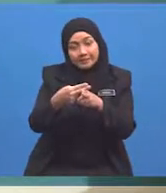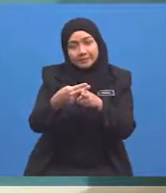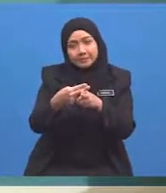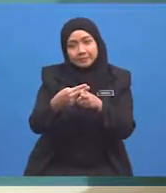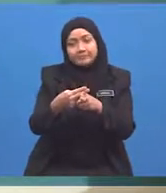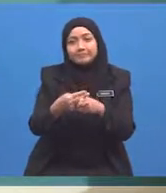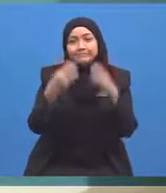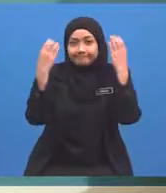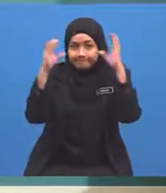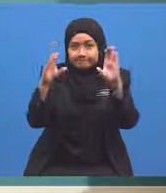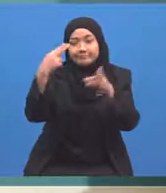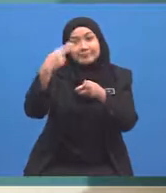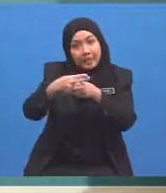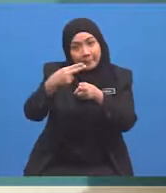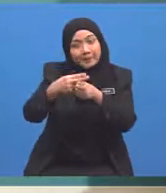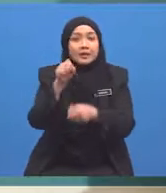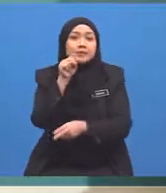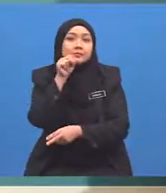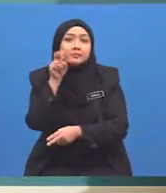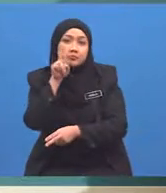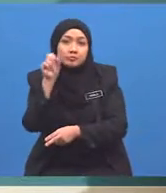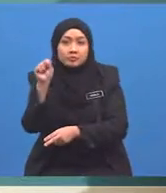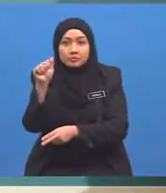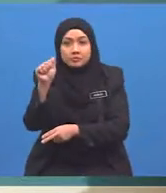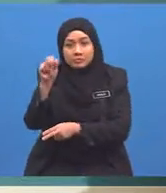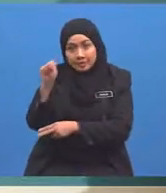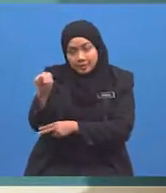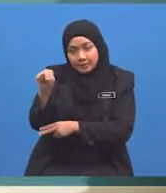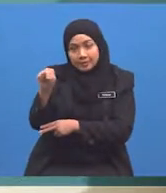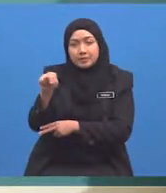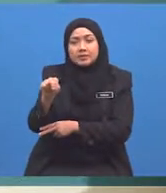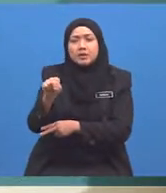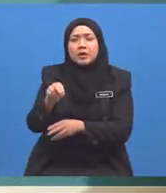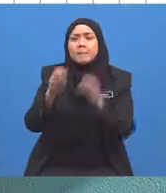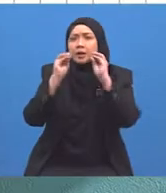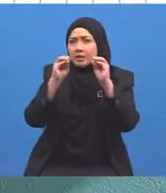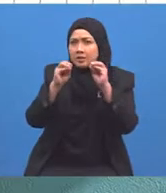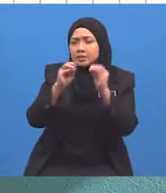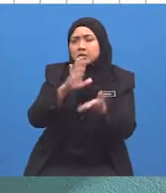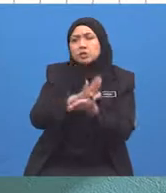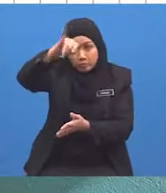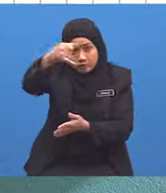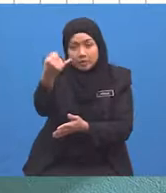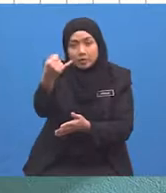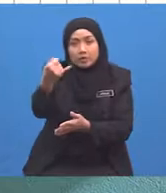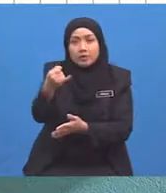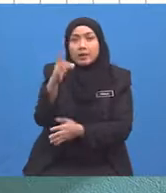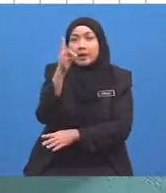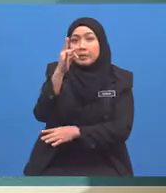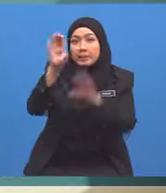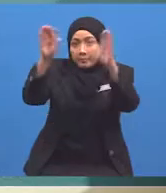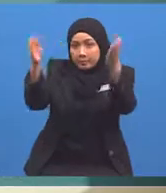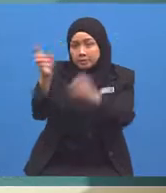mengajar di SMK Putrajaya, Presin 18-1. Topik untuk hari